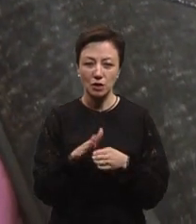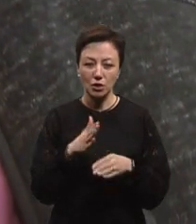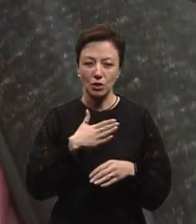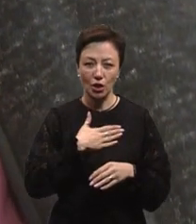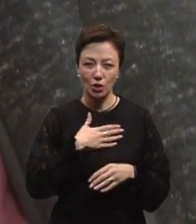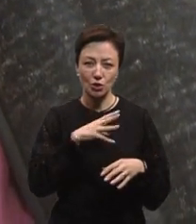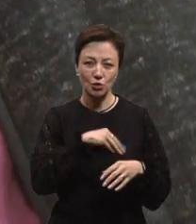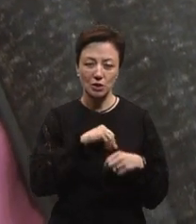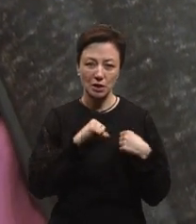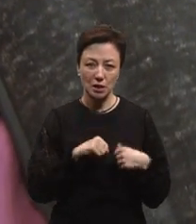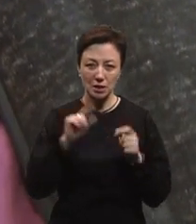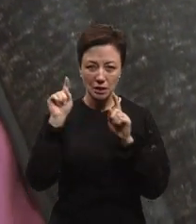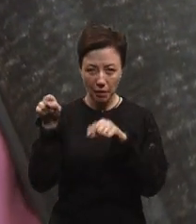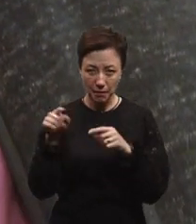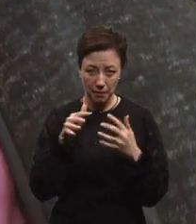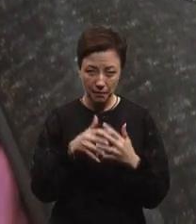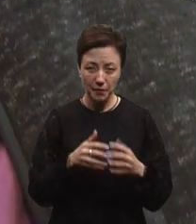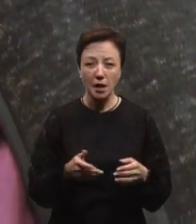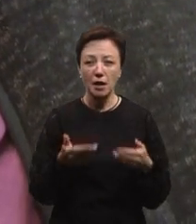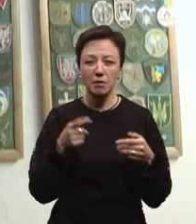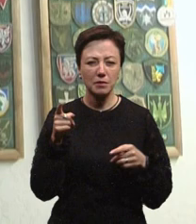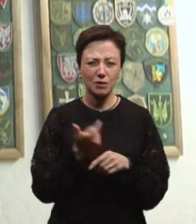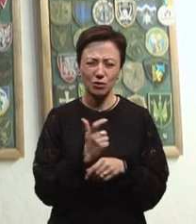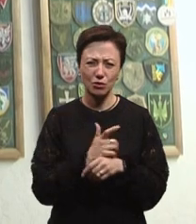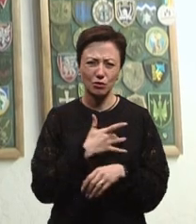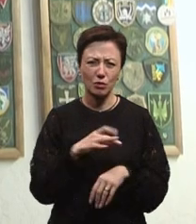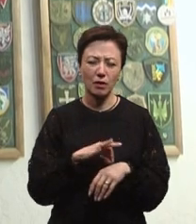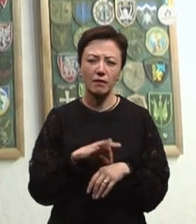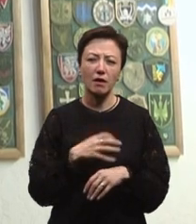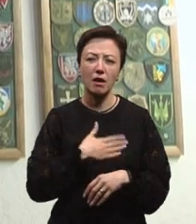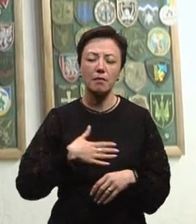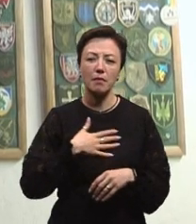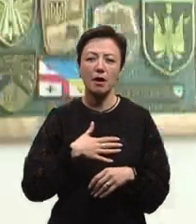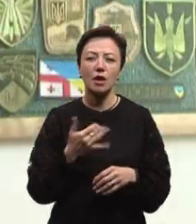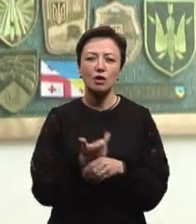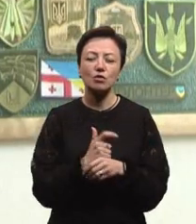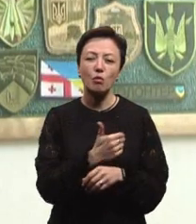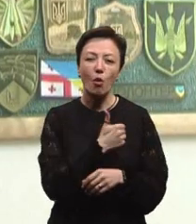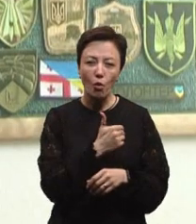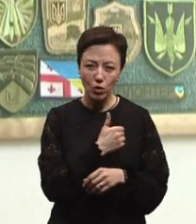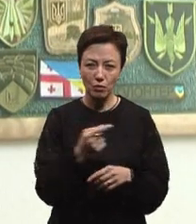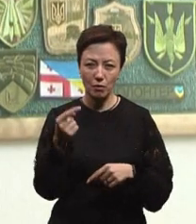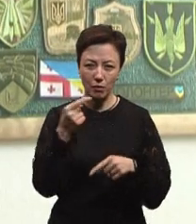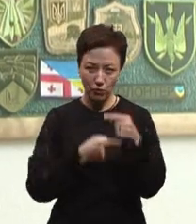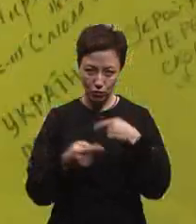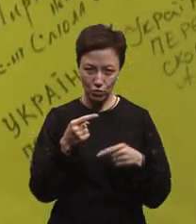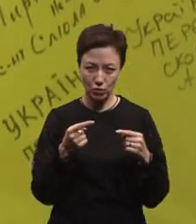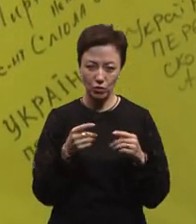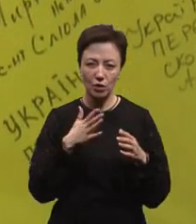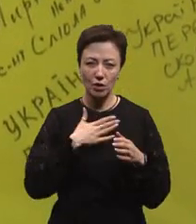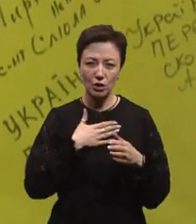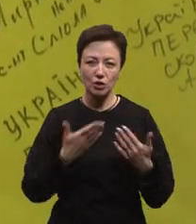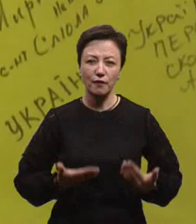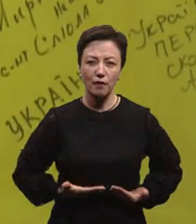наших душ і сердець там і ми за них дуже вболіваємо і дуже хочемо щоб вони Вернулись до нас